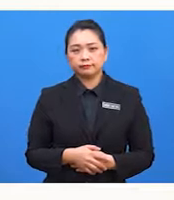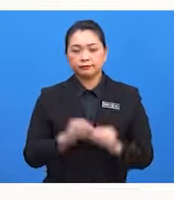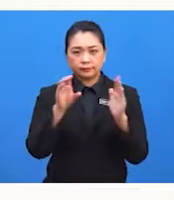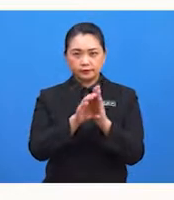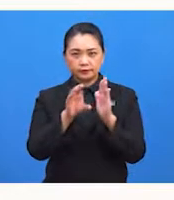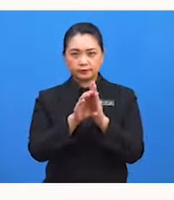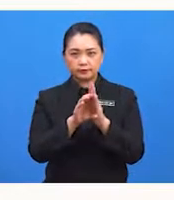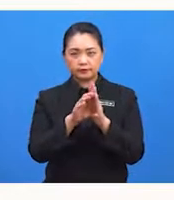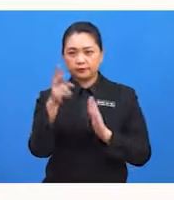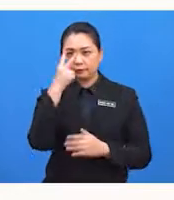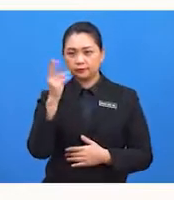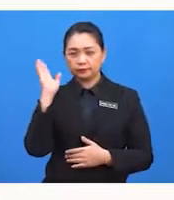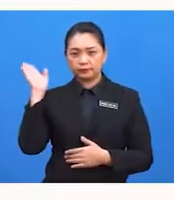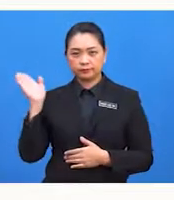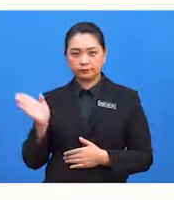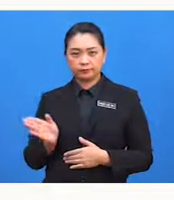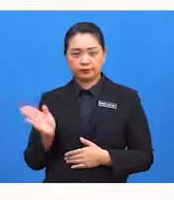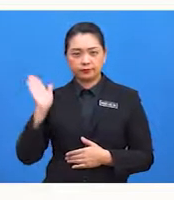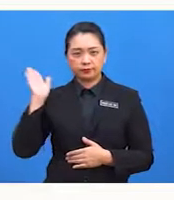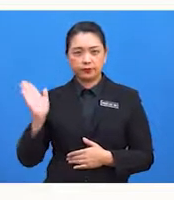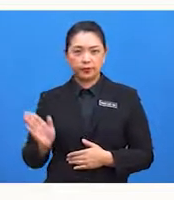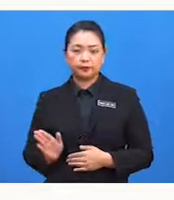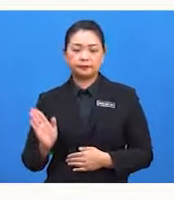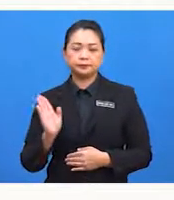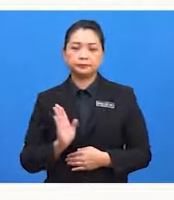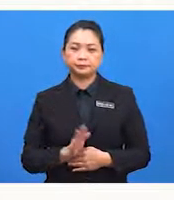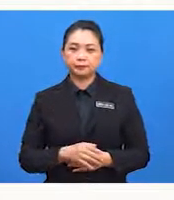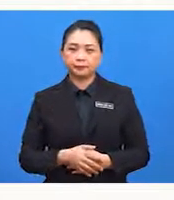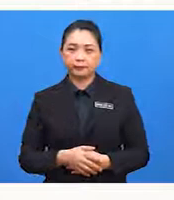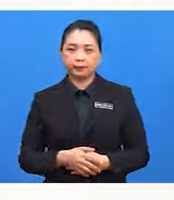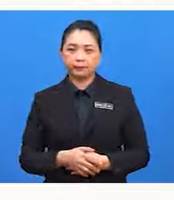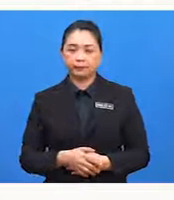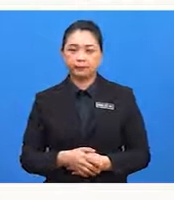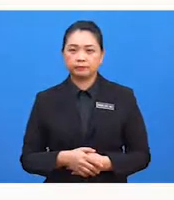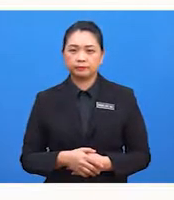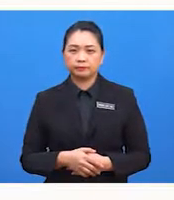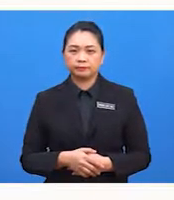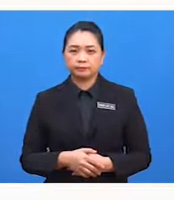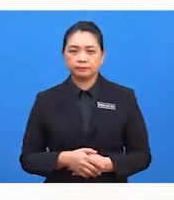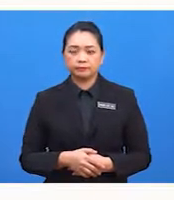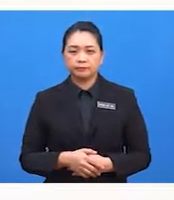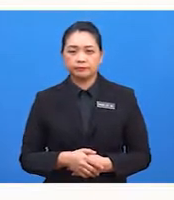Contoh gambaran pandangan ini seperti gambar rajah di sebelah.